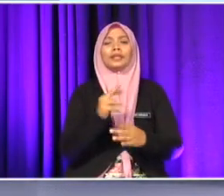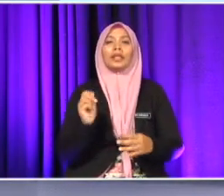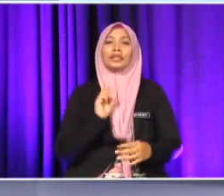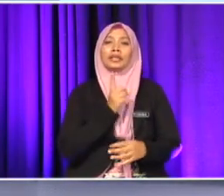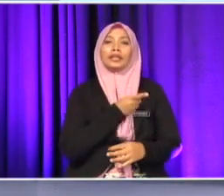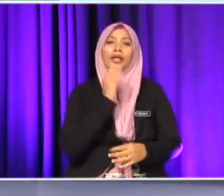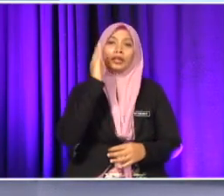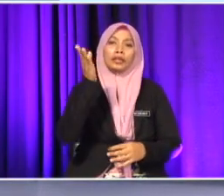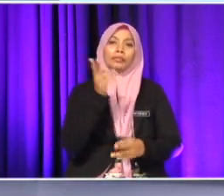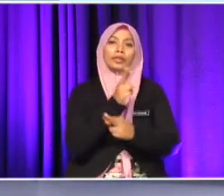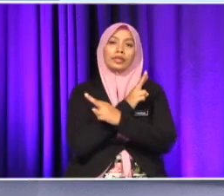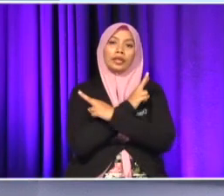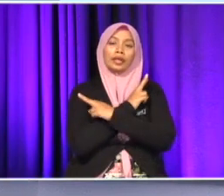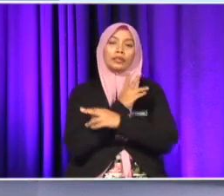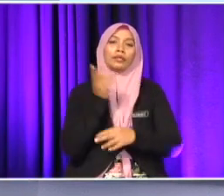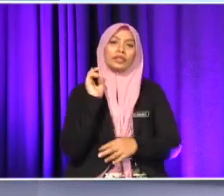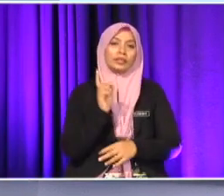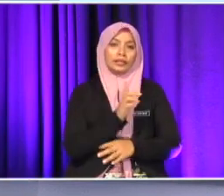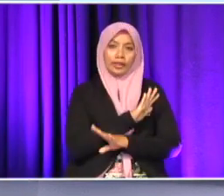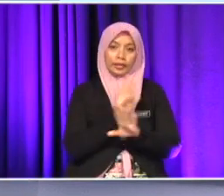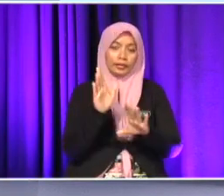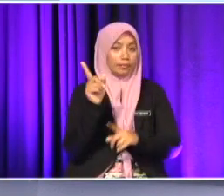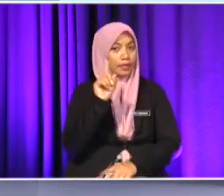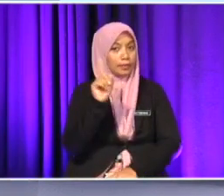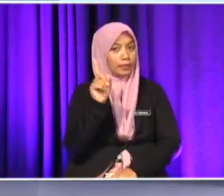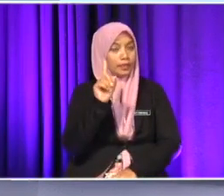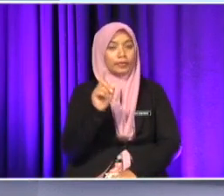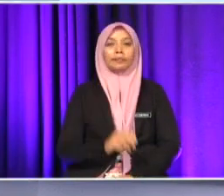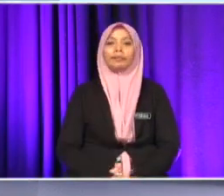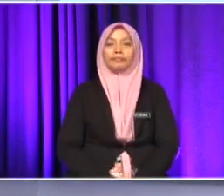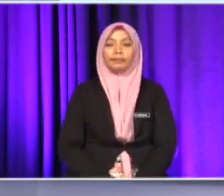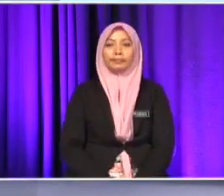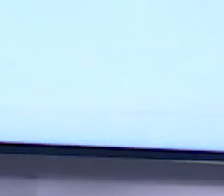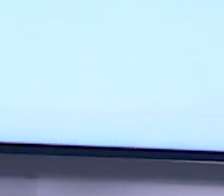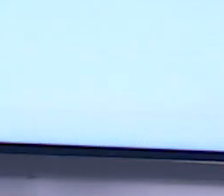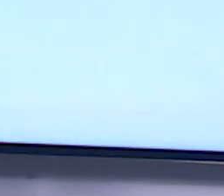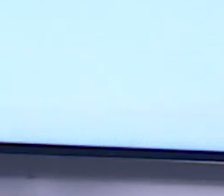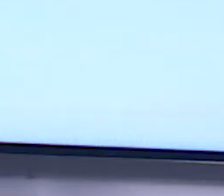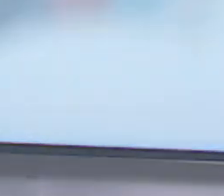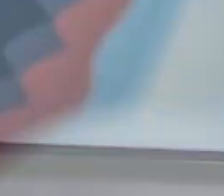dulu kepada anda semua jangan ke mana-mana sini kita akan kembali lagi dalam Menengah Atas